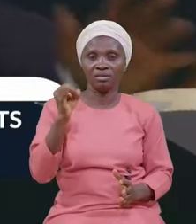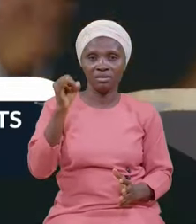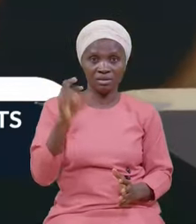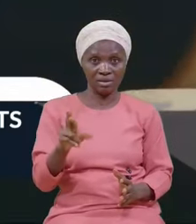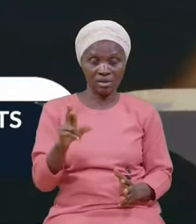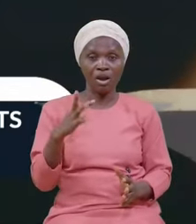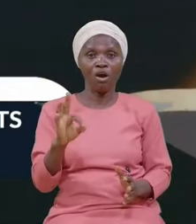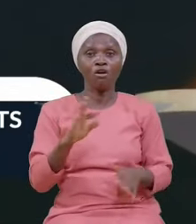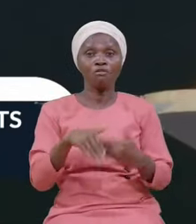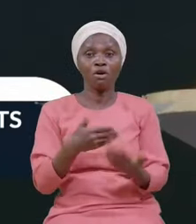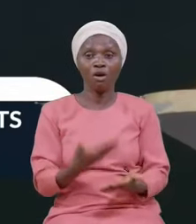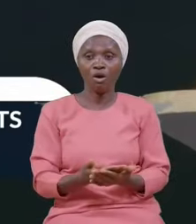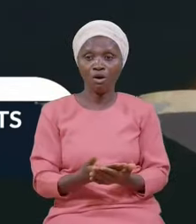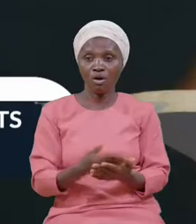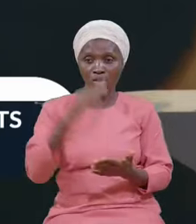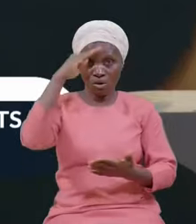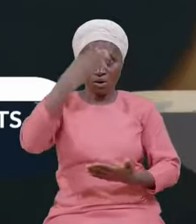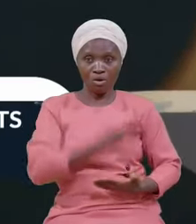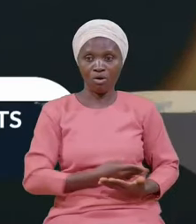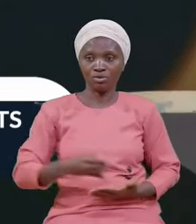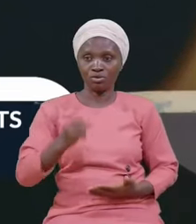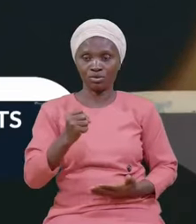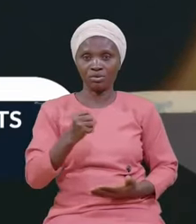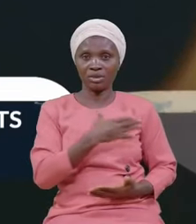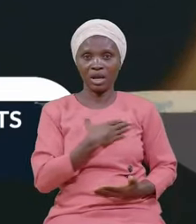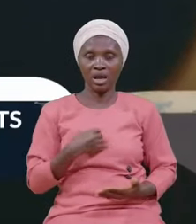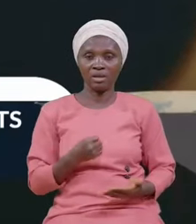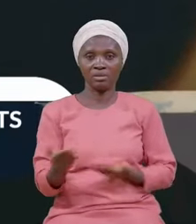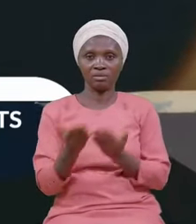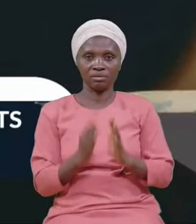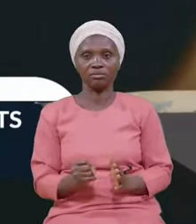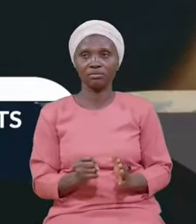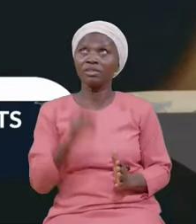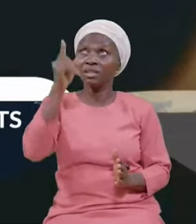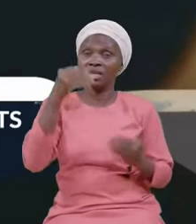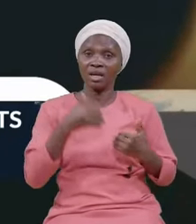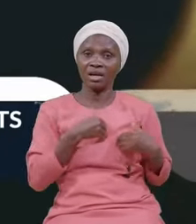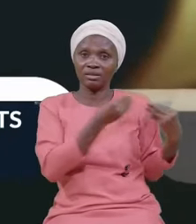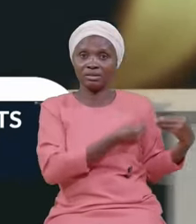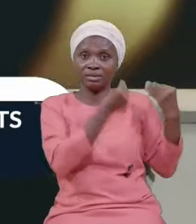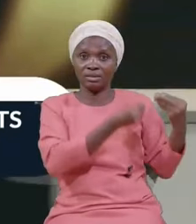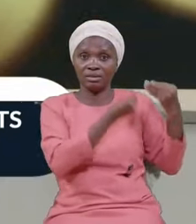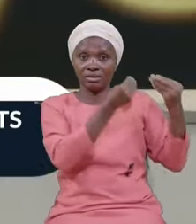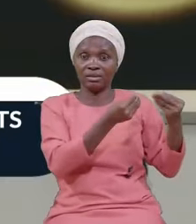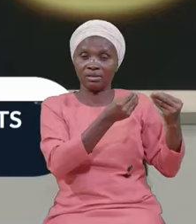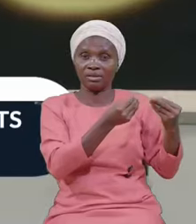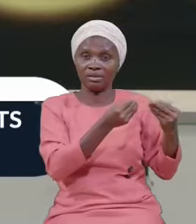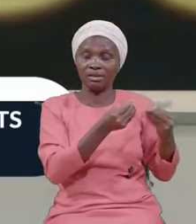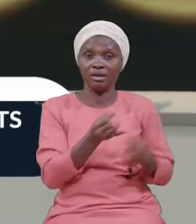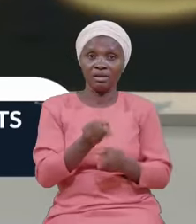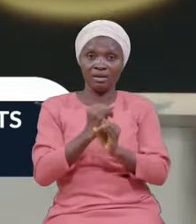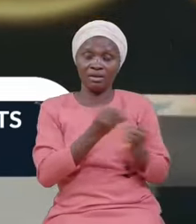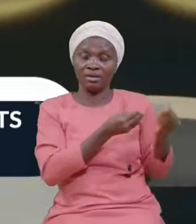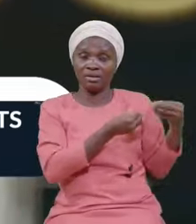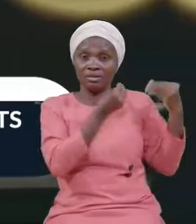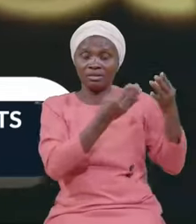pour tous les fils et serviteurs. Il a tout hérité. Il a hérité cela pour toi et pour moi. Hébreux 1,